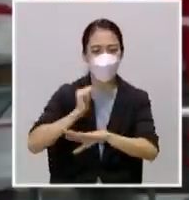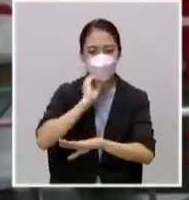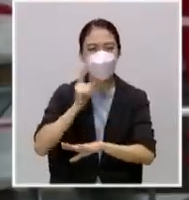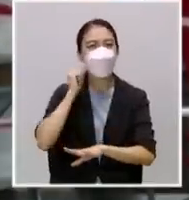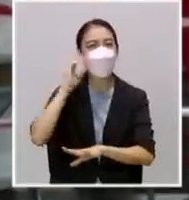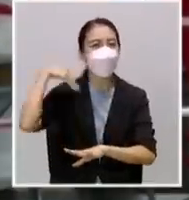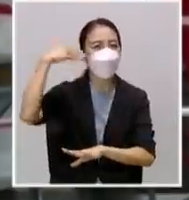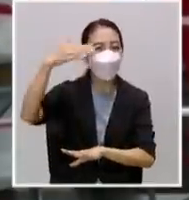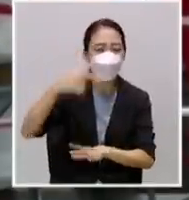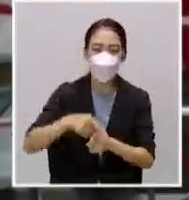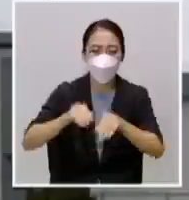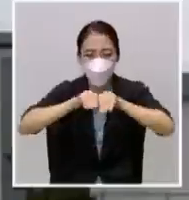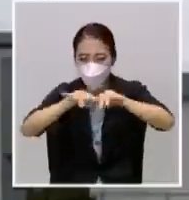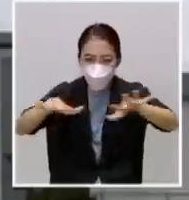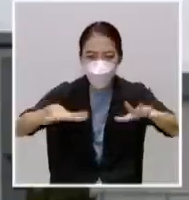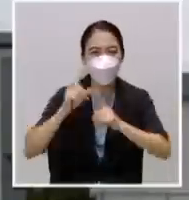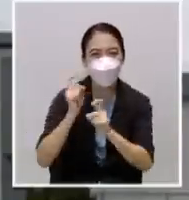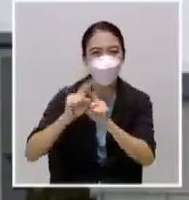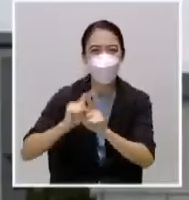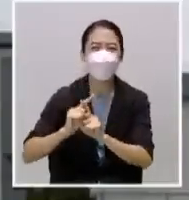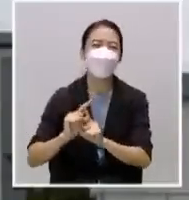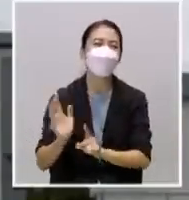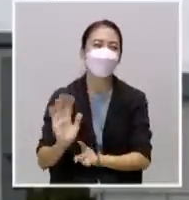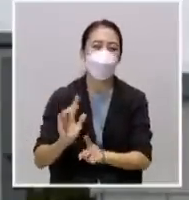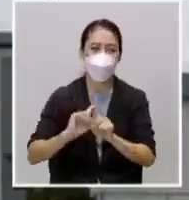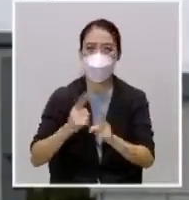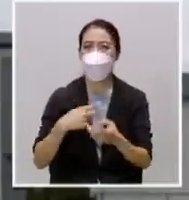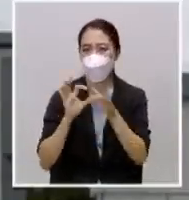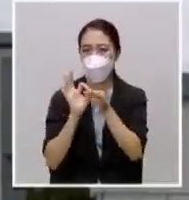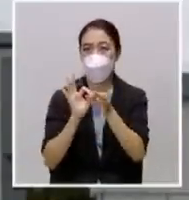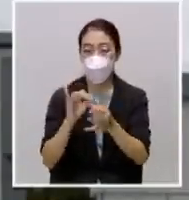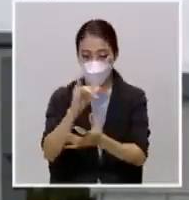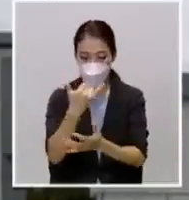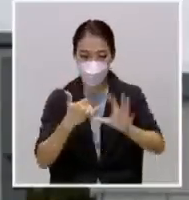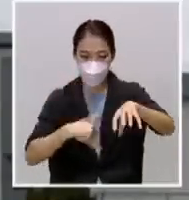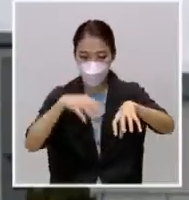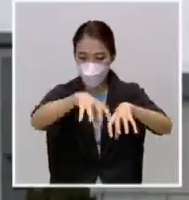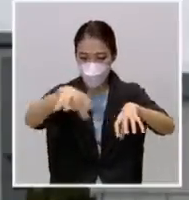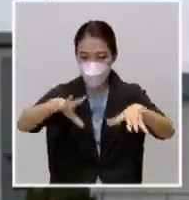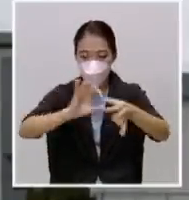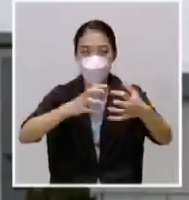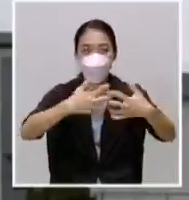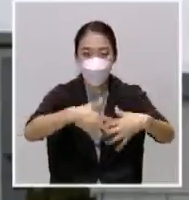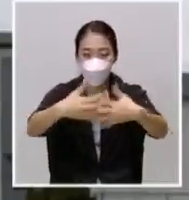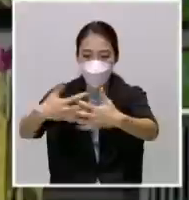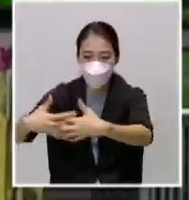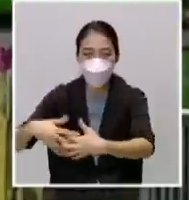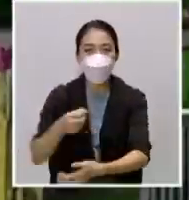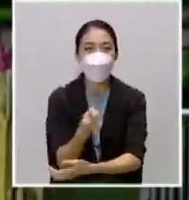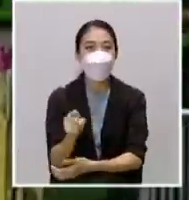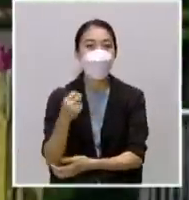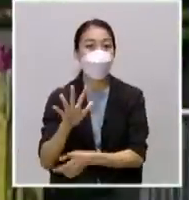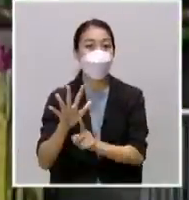กถึงความปลอดภัยของเตาปฏิกรณ์นิวเคลียร์ทั้งหมด15เตาในยูเครนในช่วงเวลาที่ฐานรัสเซียนั้นยังบุกยูเคร